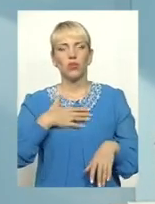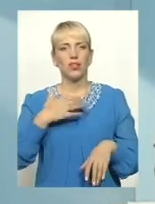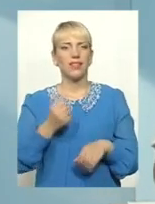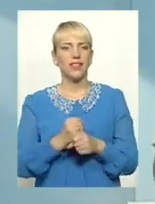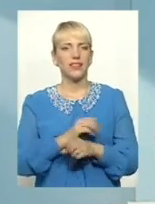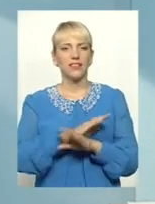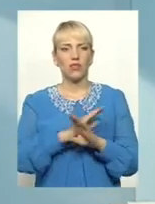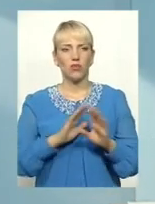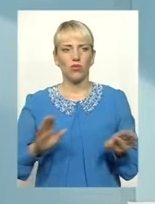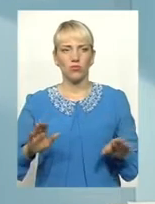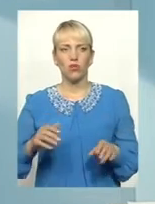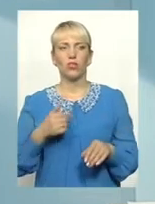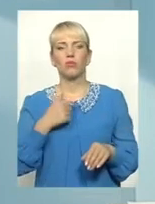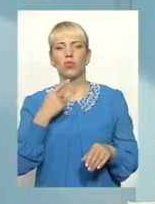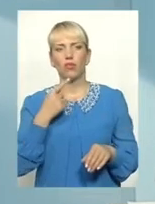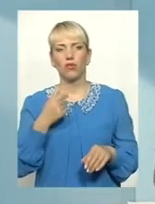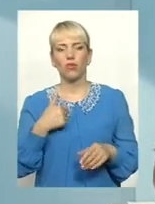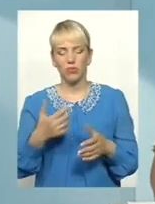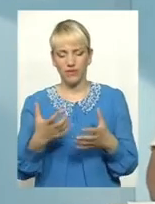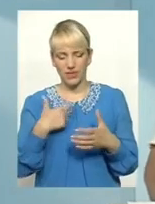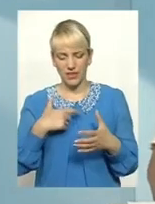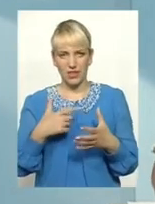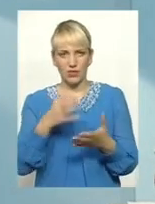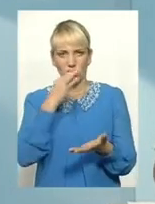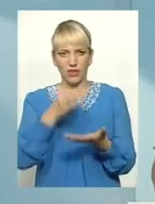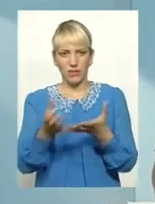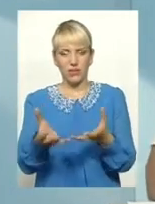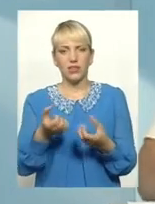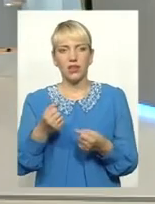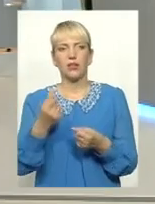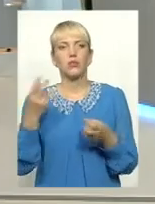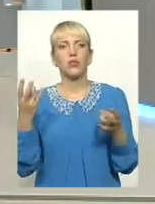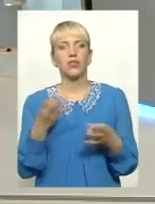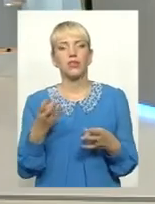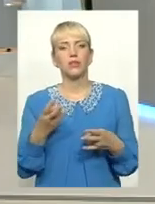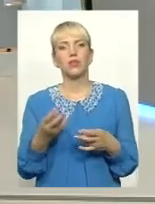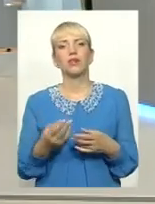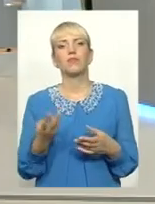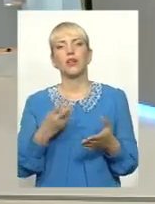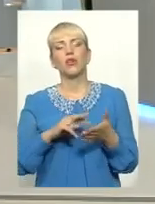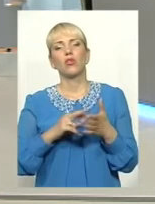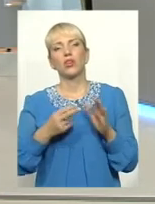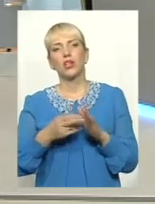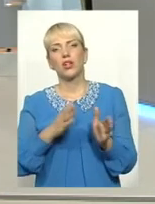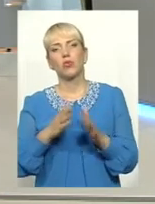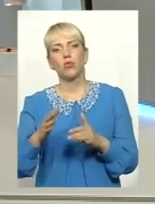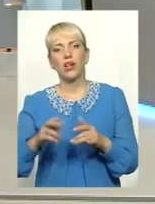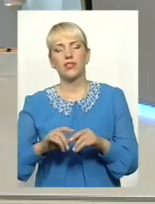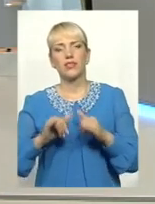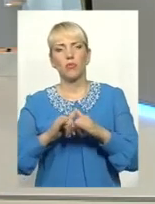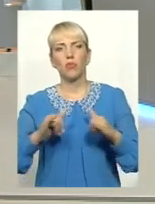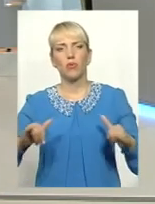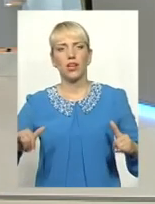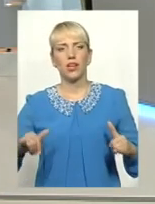вогонь на себе, сказали, що ми туди приманюємо собак і все таке. Значить, потрібно, перше, знову ж таки, концепцію регуляції популяції бездомних